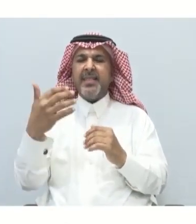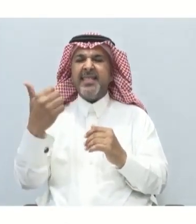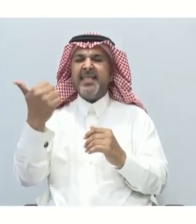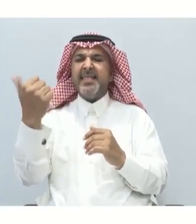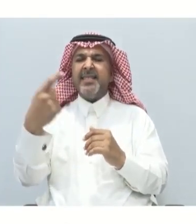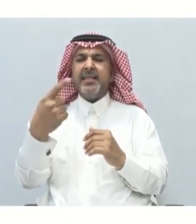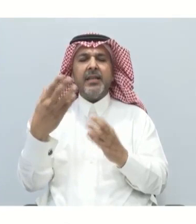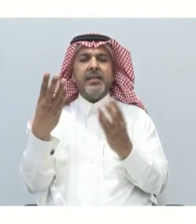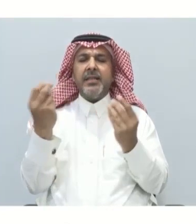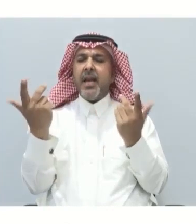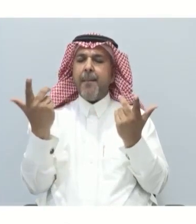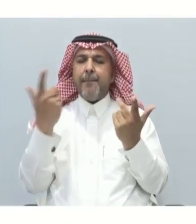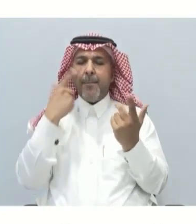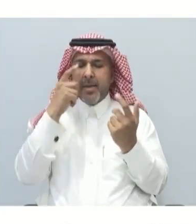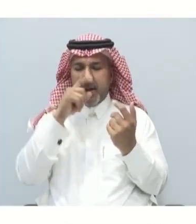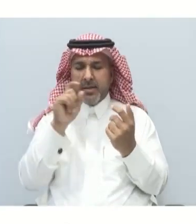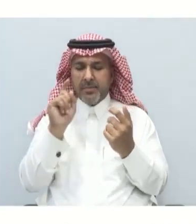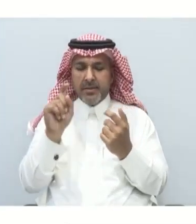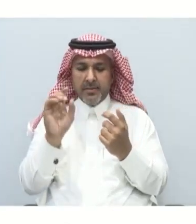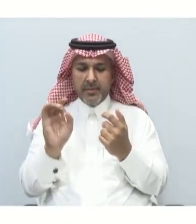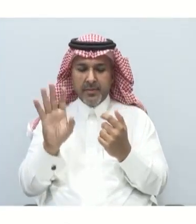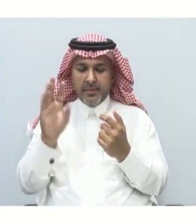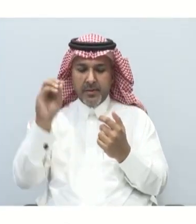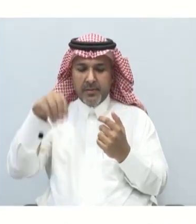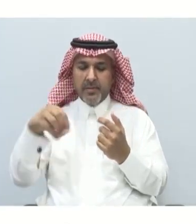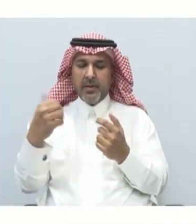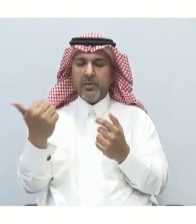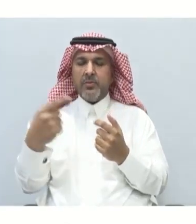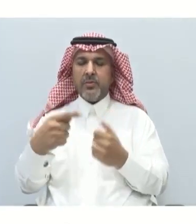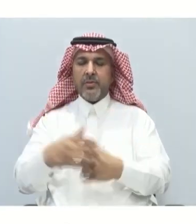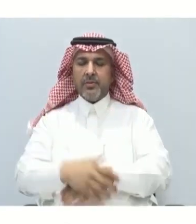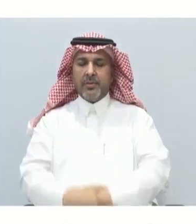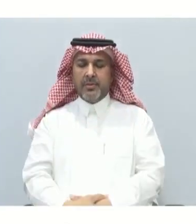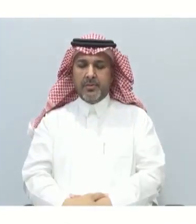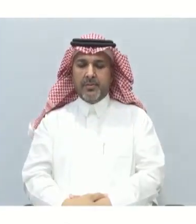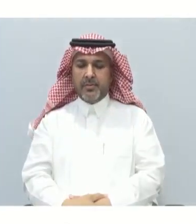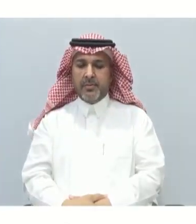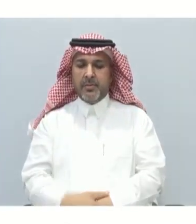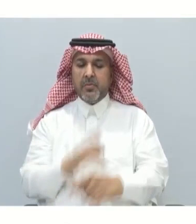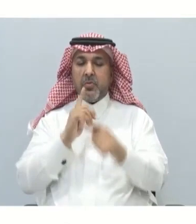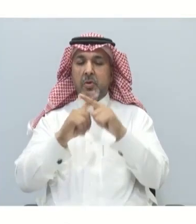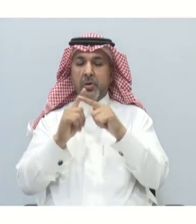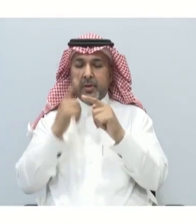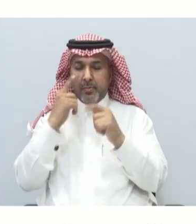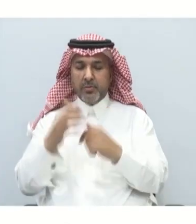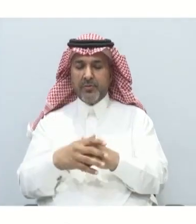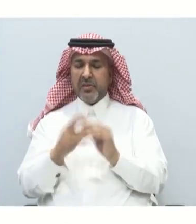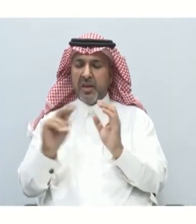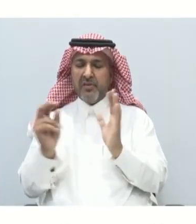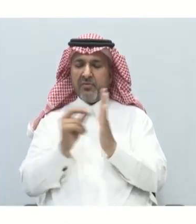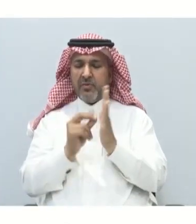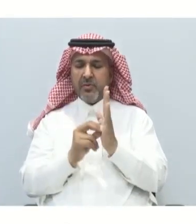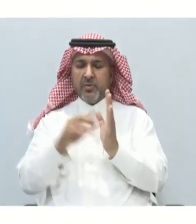برميل فبالتالي بعوض الاكس بكم نعوض الاكس هنا ب 16 يلا نسمي بسم الله